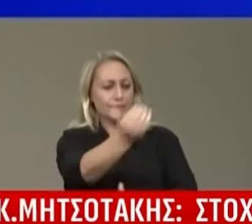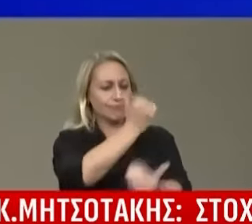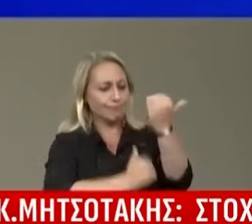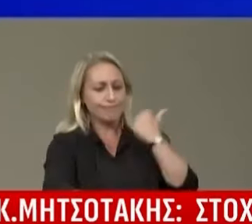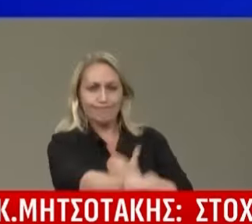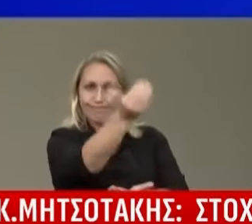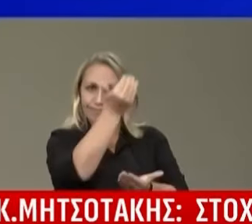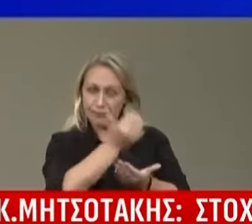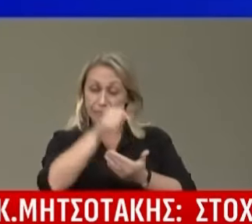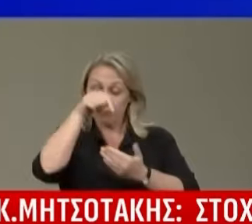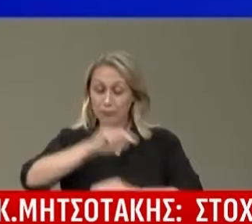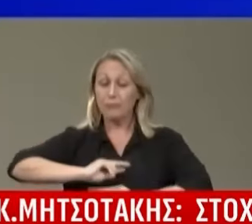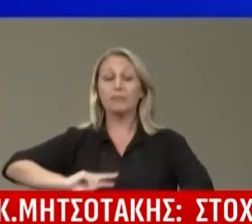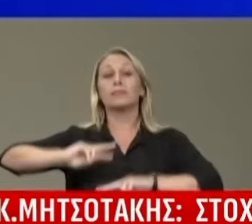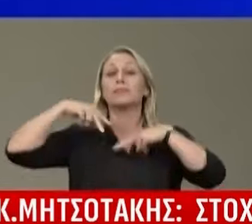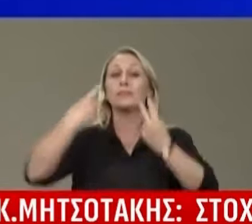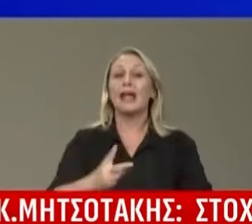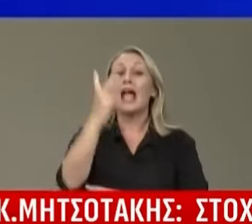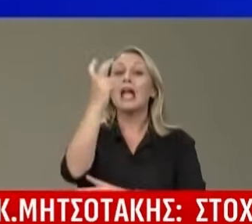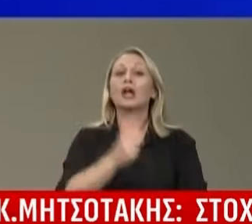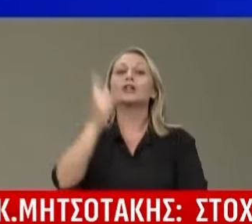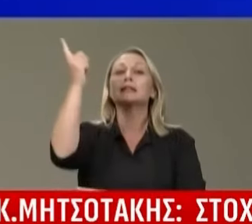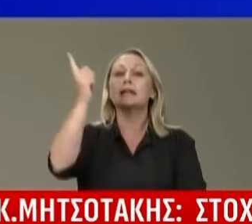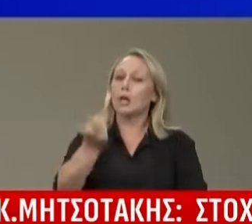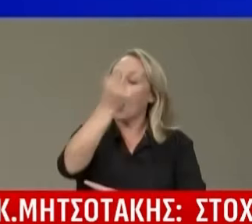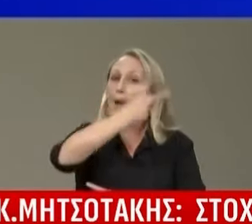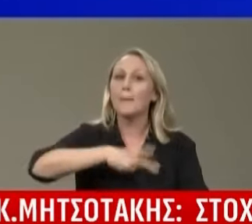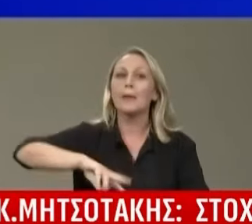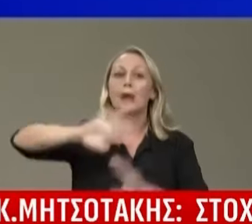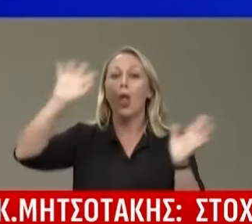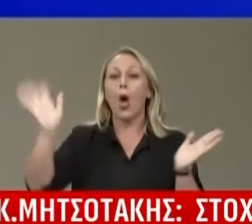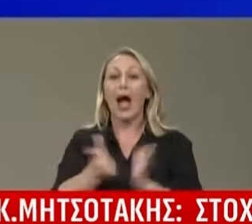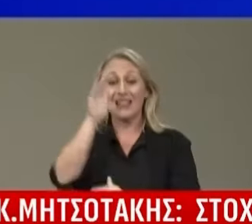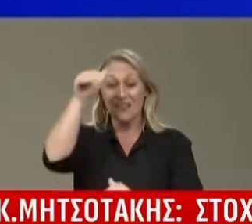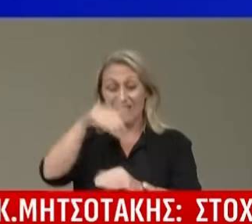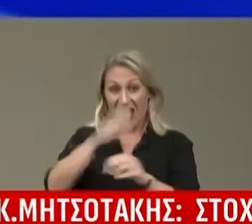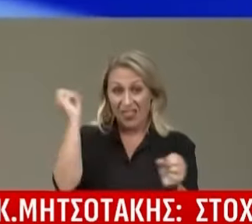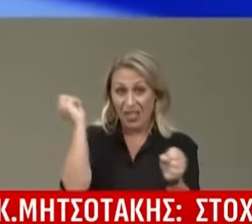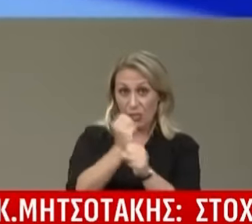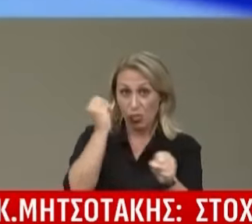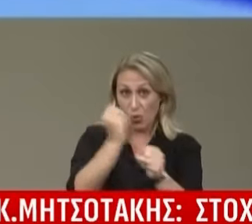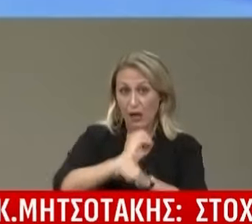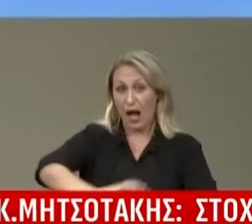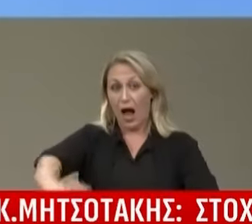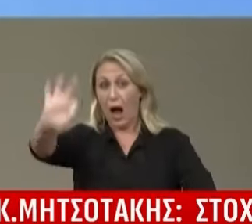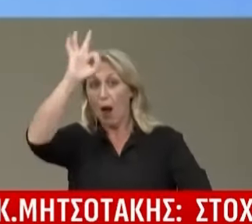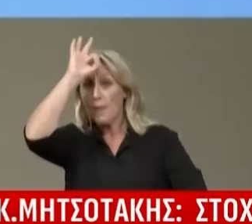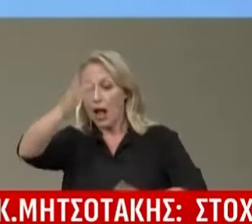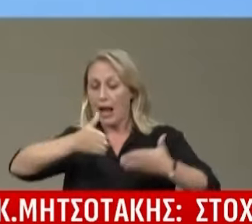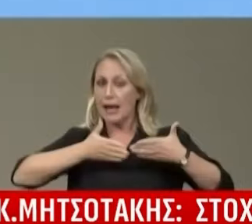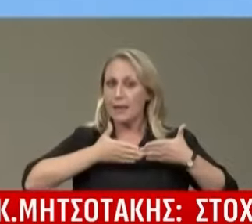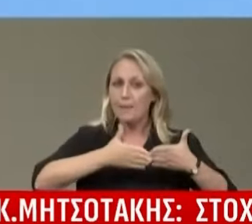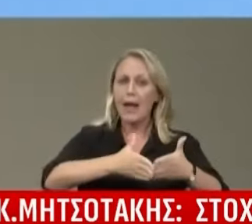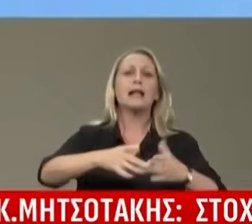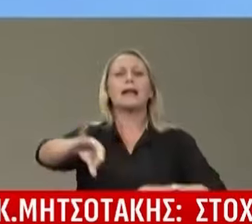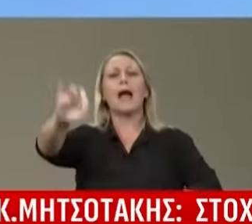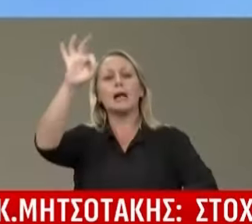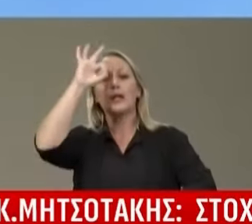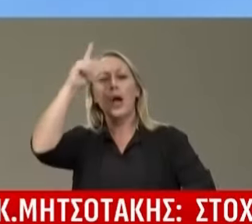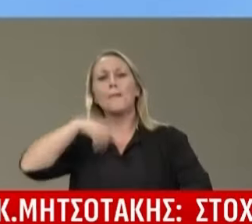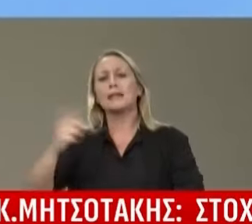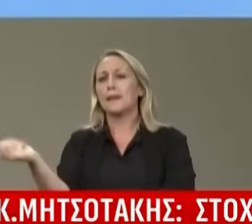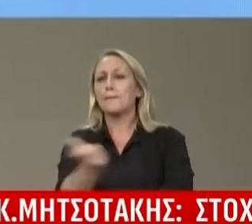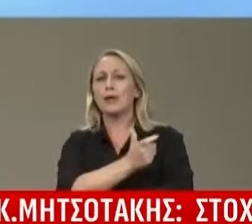αυξάνεται κατά 20% η αποζημίωση της νυχτερινής απασχόλησης στις ένοπλες δυνάμεις στο λιμενικό, στην αστυνομία και